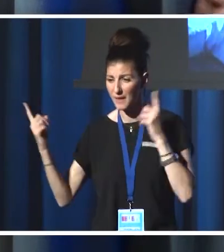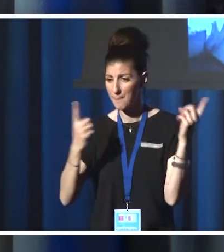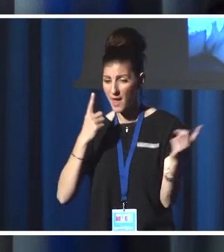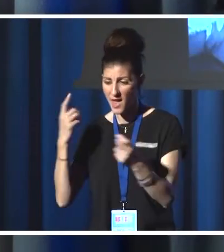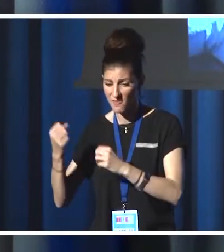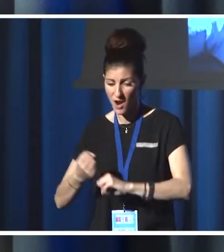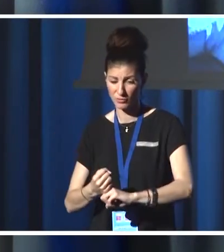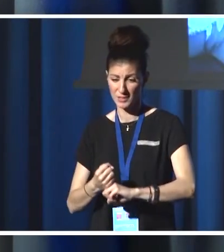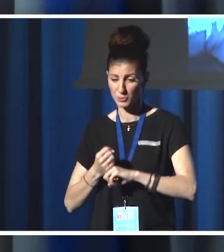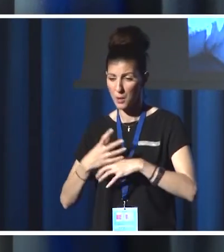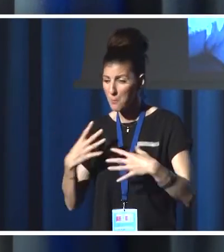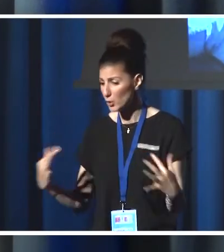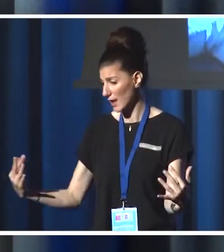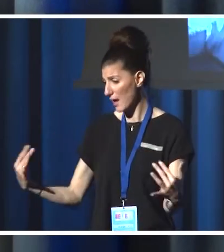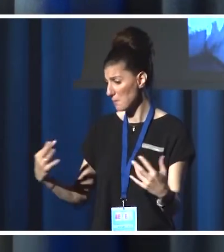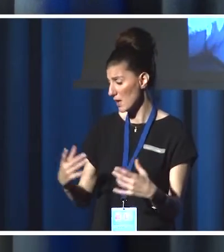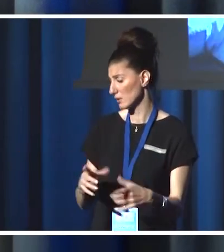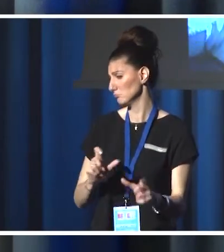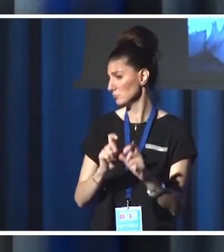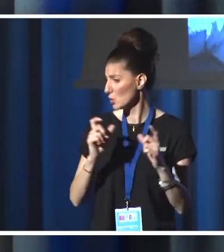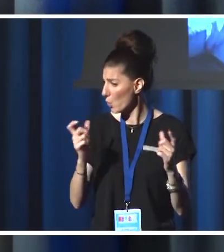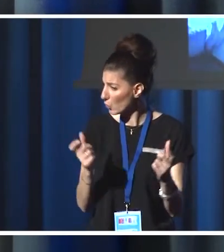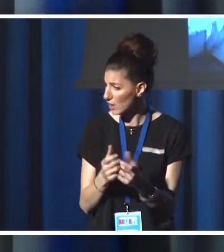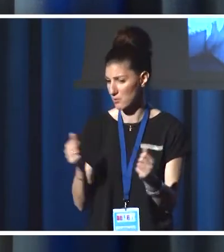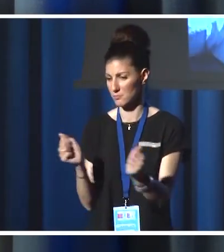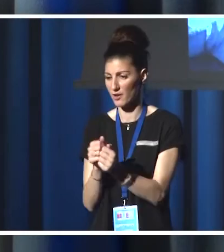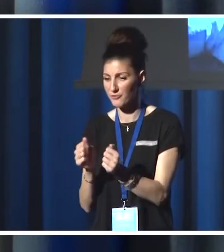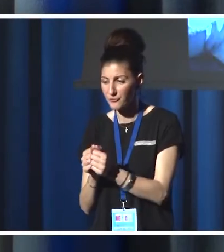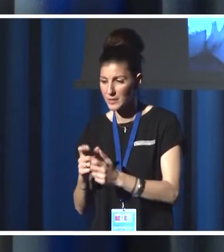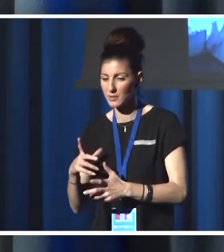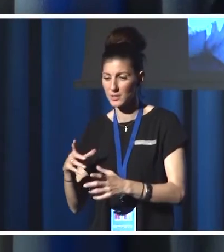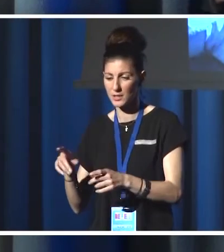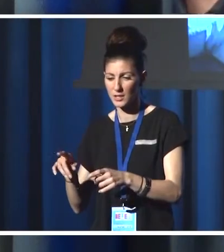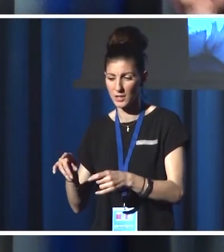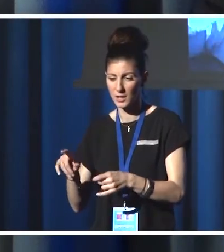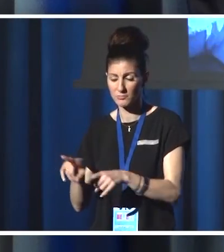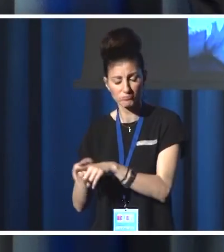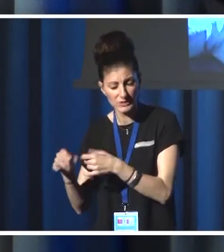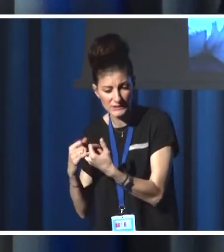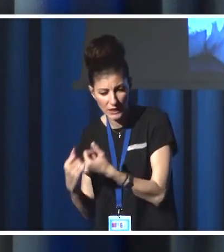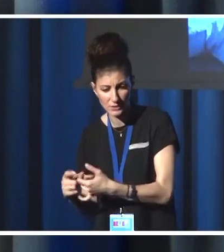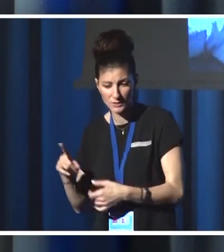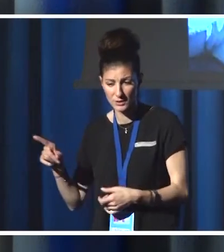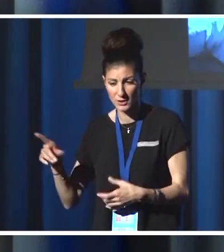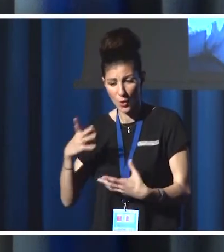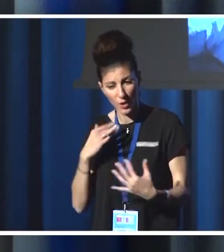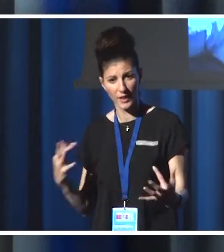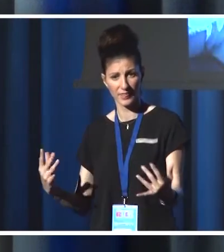επηρεάζει κάποιον που είναι είτε οικογενειακό είτε φιλικό είτε κάποια σχέση και ούτε καθεξής